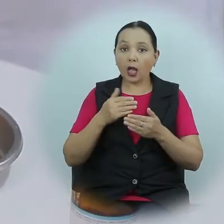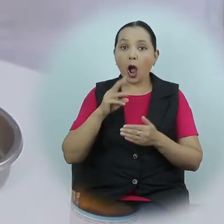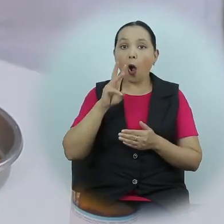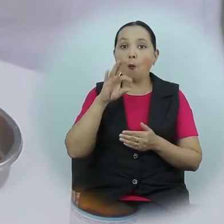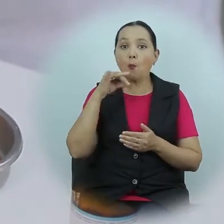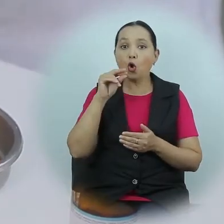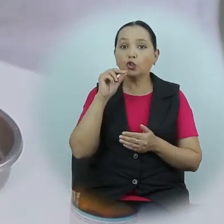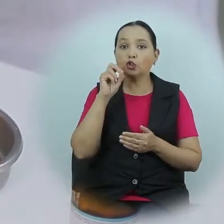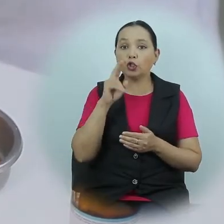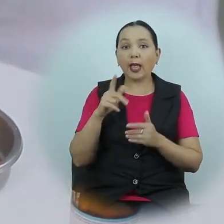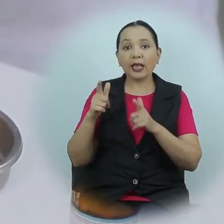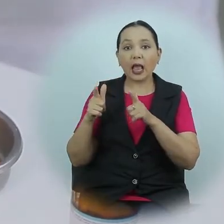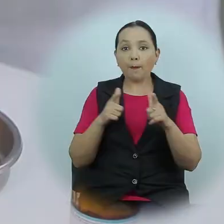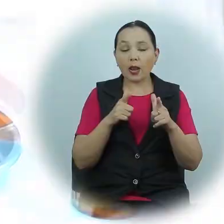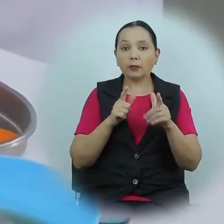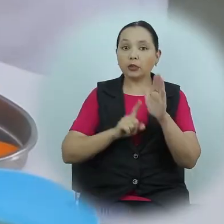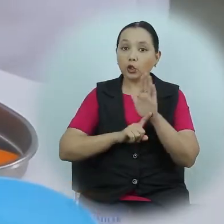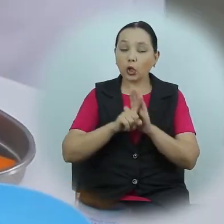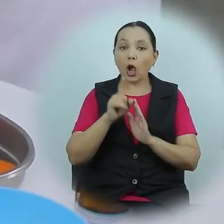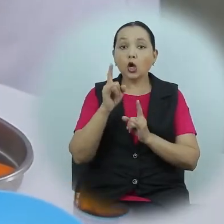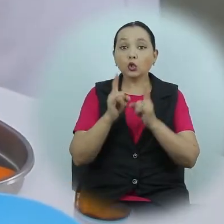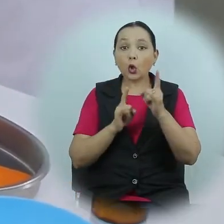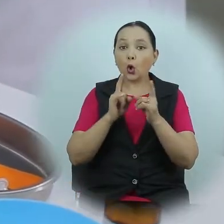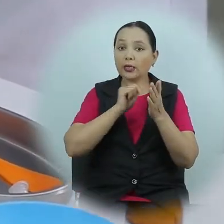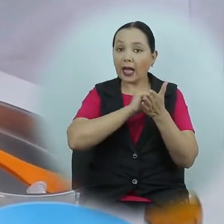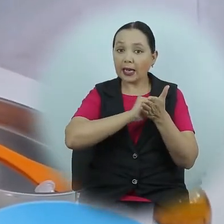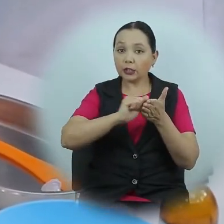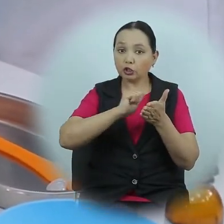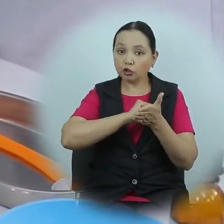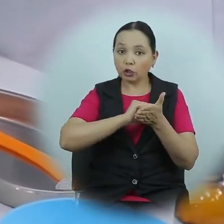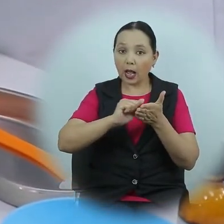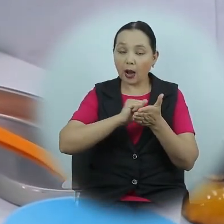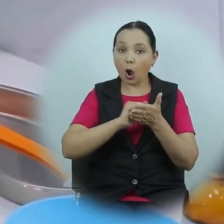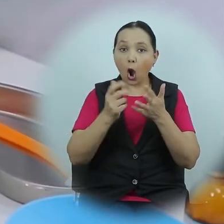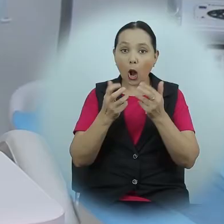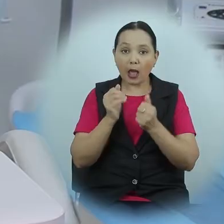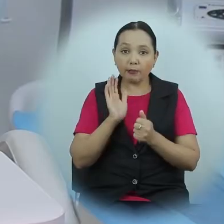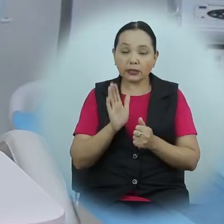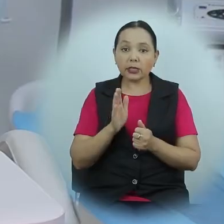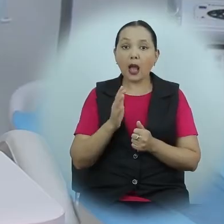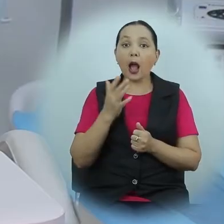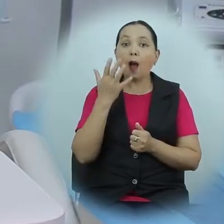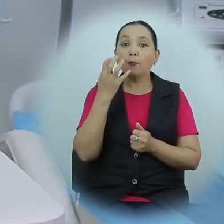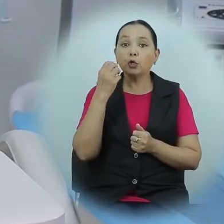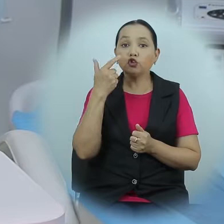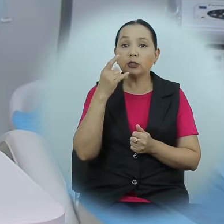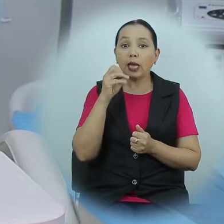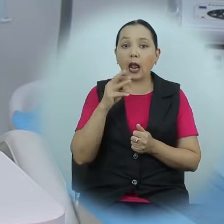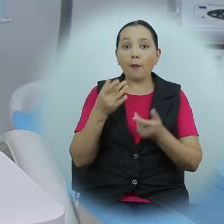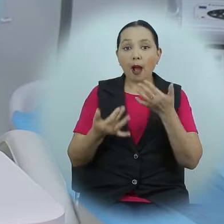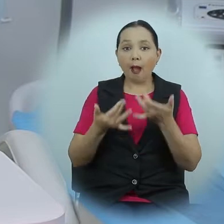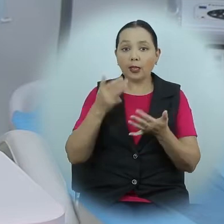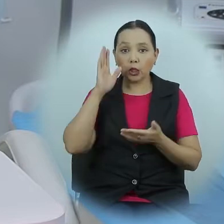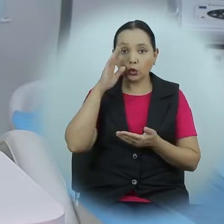мойчечек дамламасыны тайырлап олдым. Совынны қырғычтан чықарып оламыз. 500 грамм қайнаген